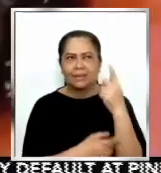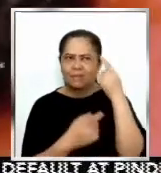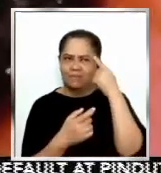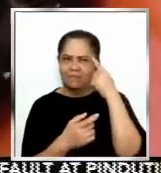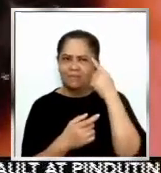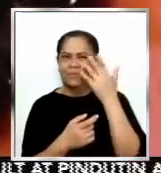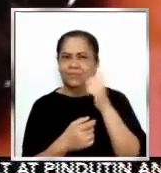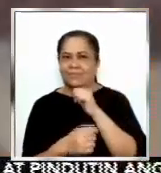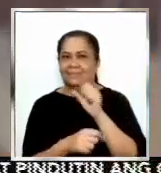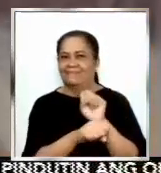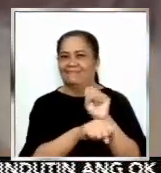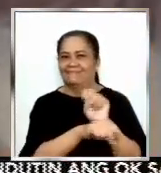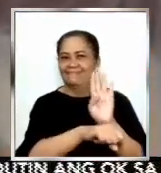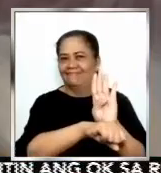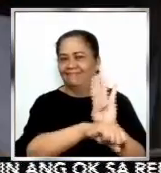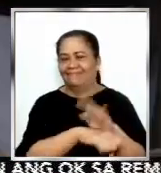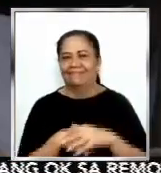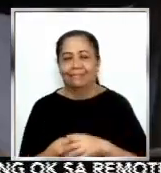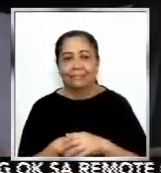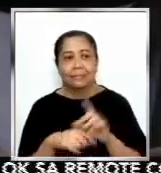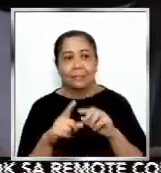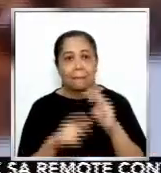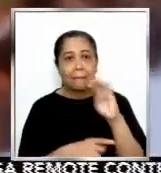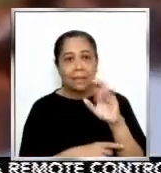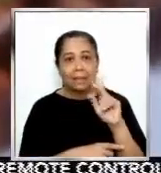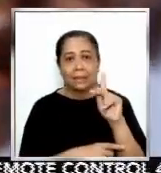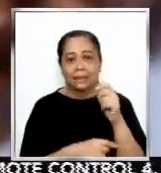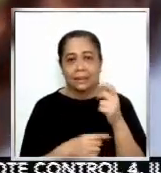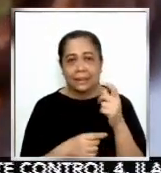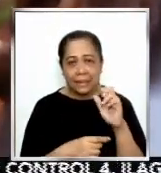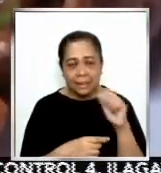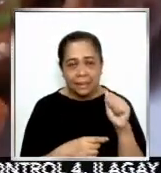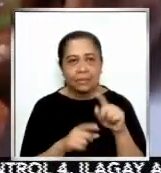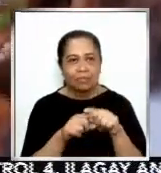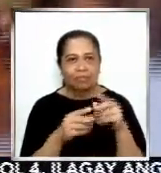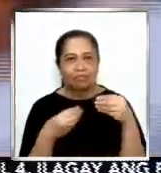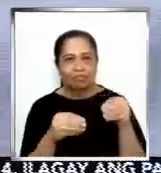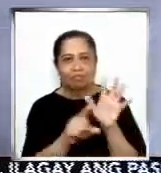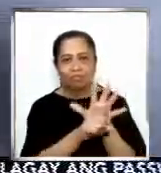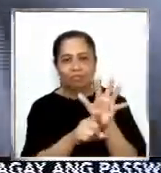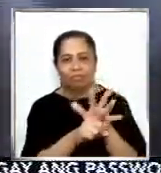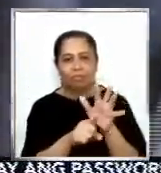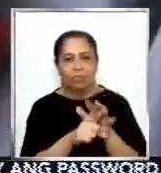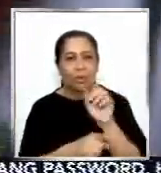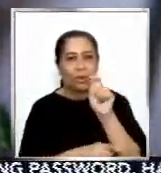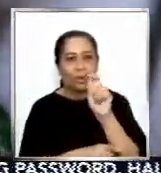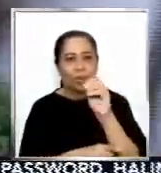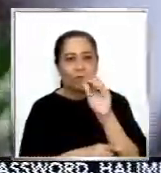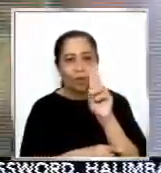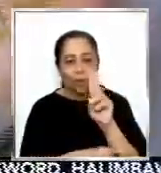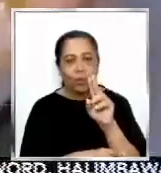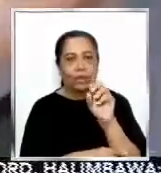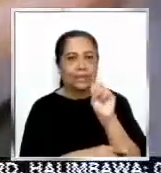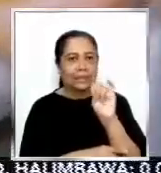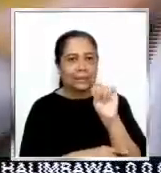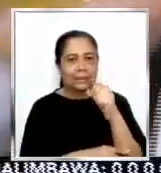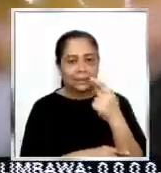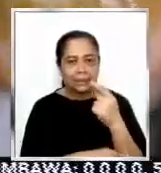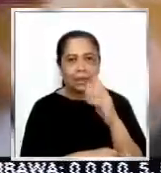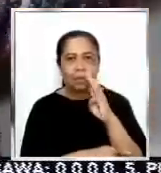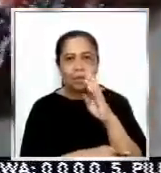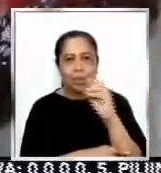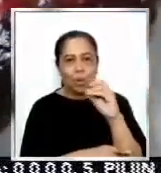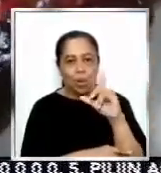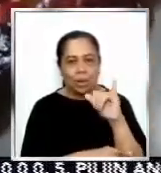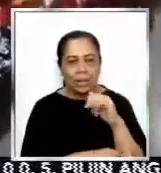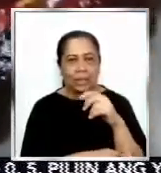negosyo. Bukod sa milk tea, bestseller din ang kanilang tofu sisig, beef with broccoli, inihaw na